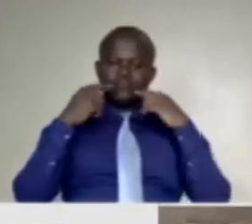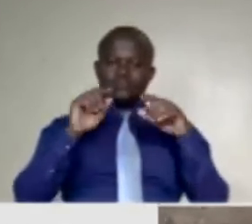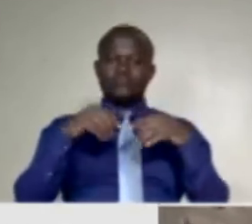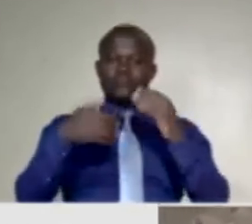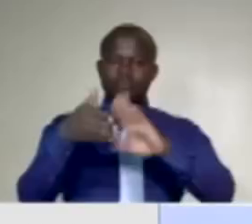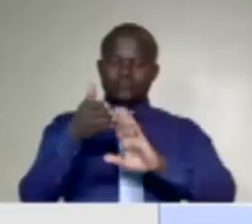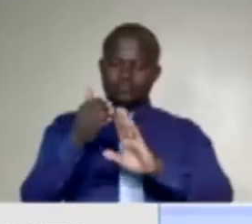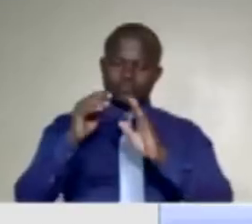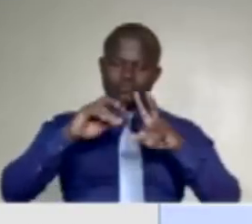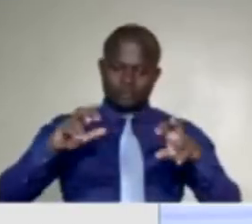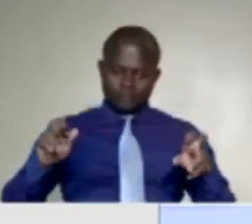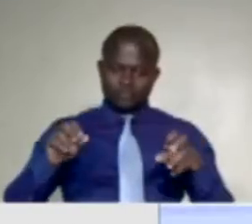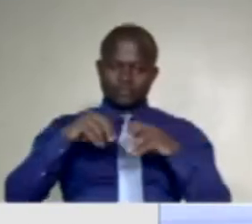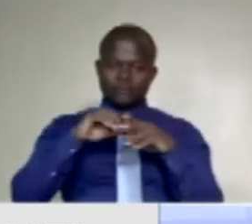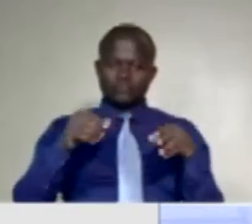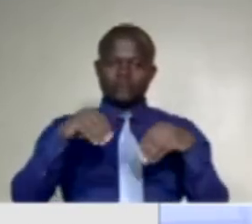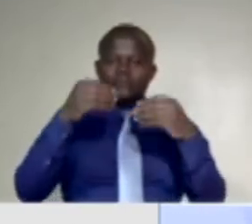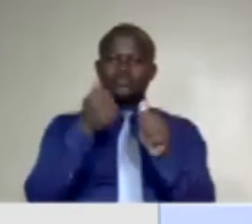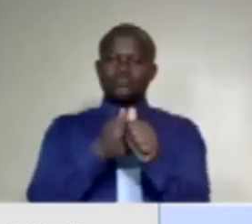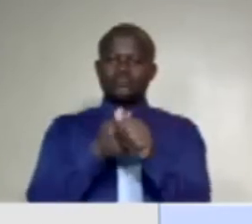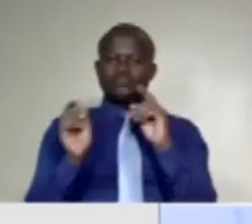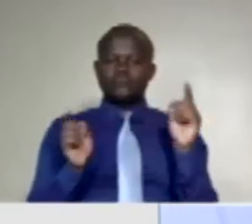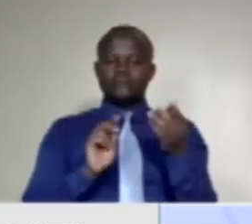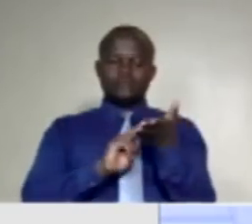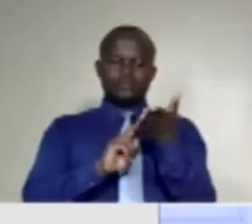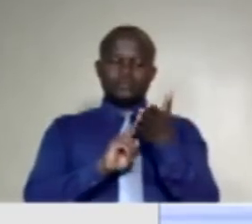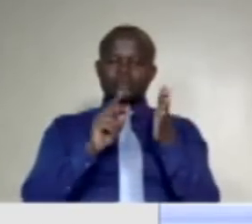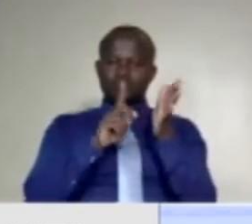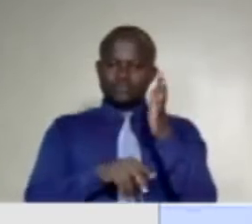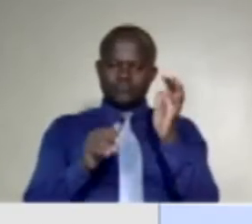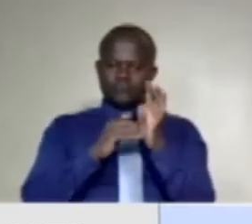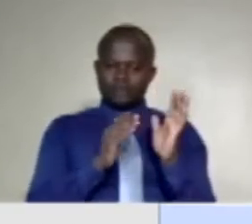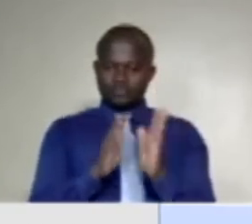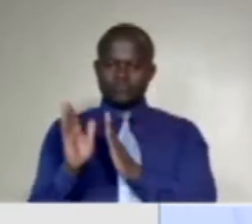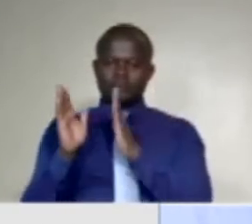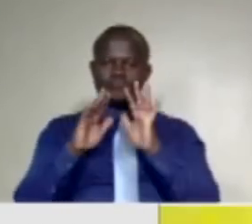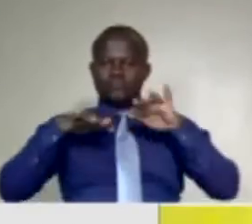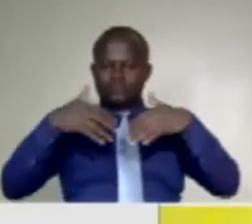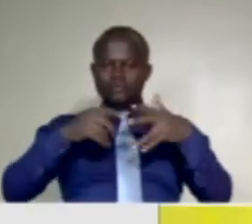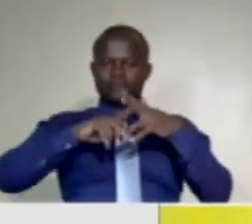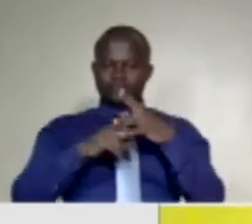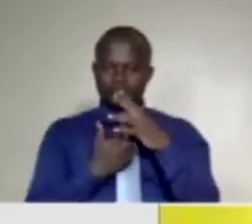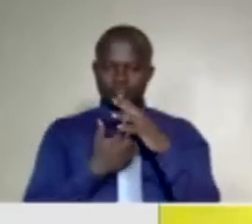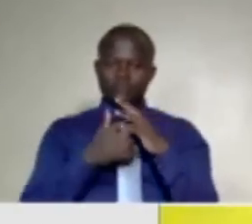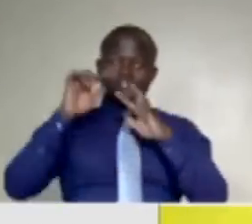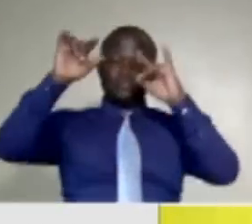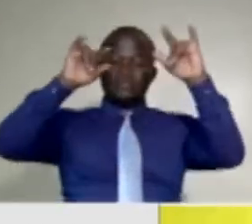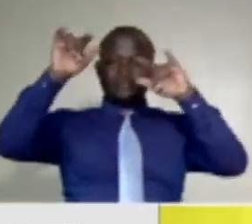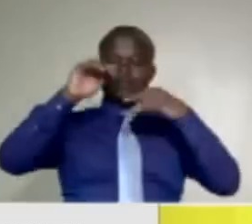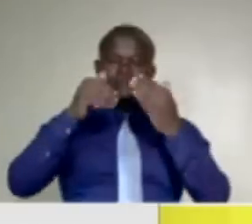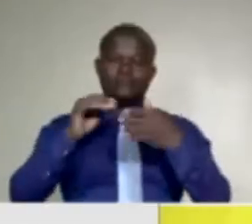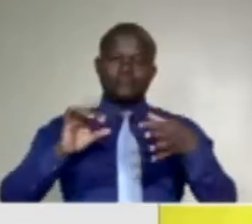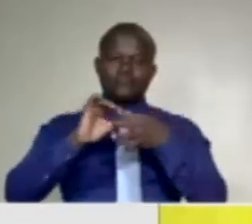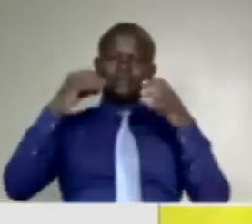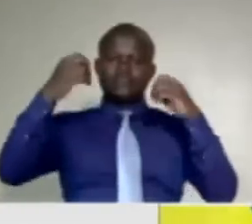inyigo zikubiyemo icyo ubutaka bwatanzwe kuri buri ruhande buzakoreshwa. Hanategurwa kandi uko hatangira ingendo zo mu kirere